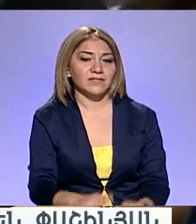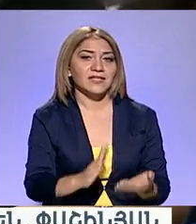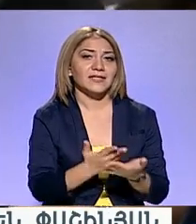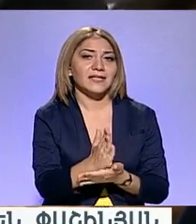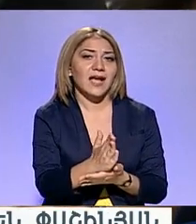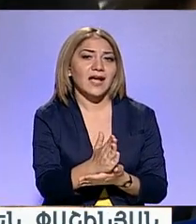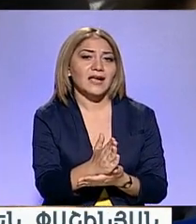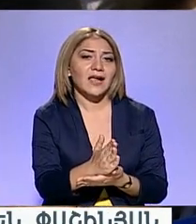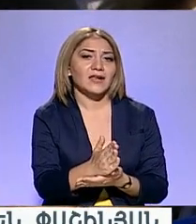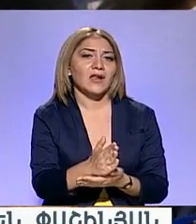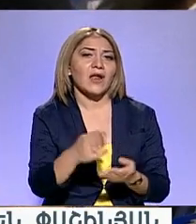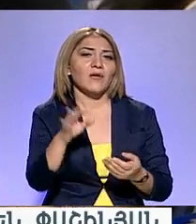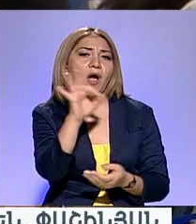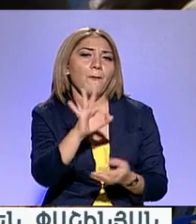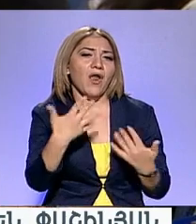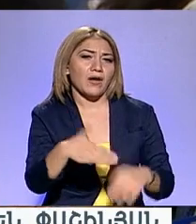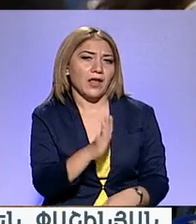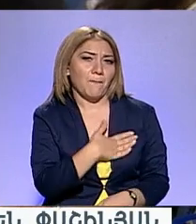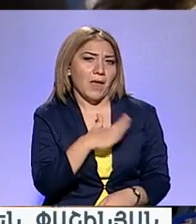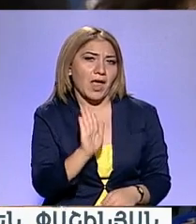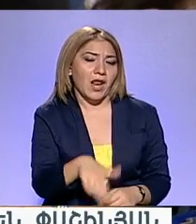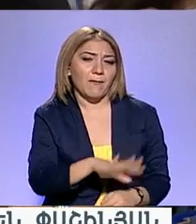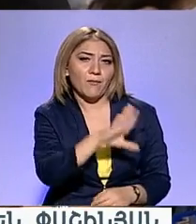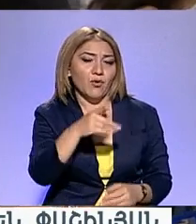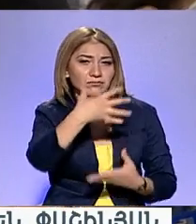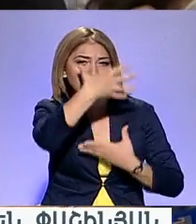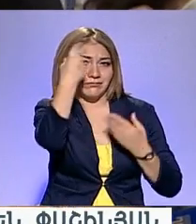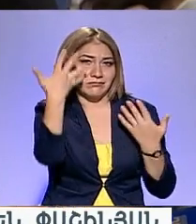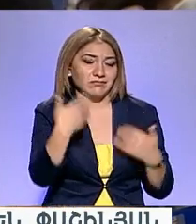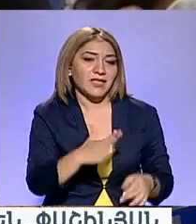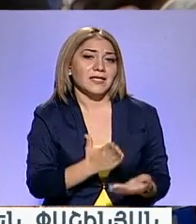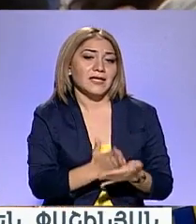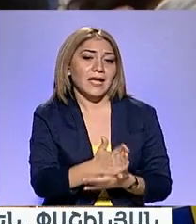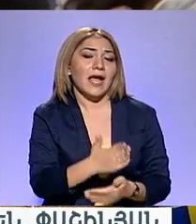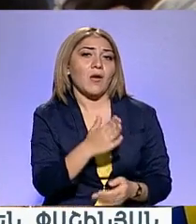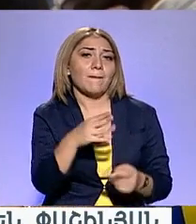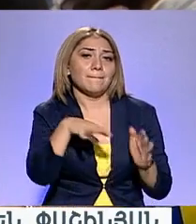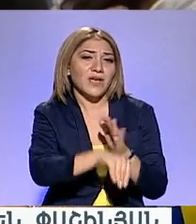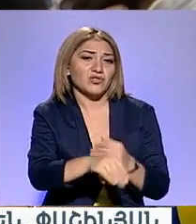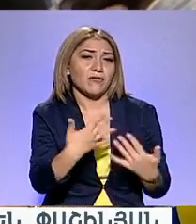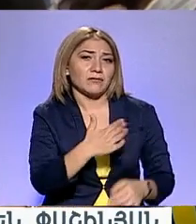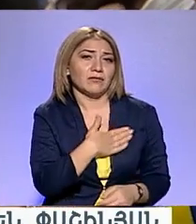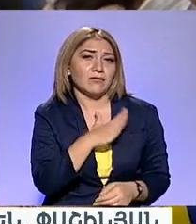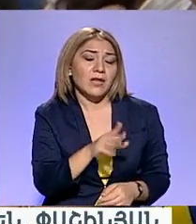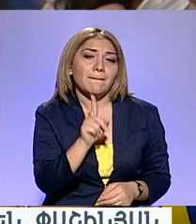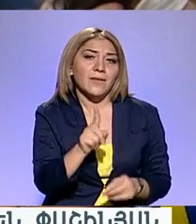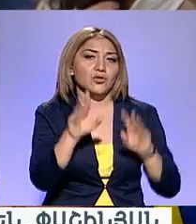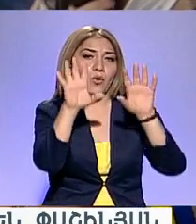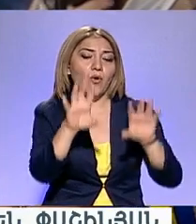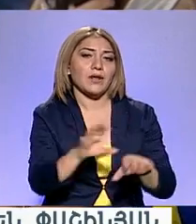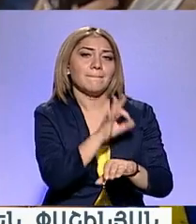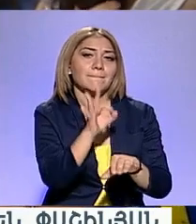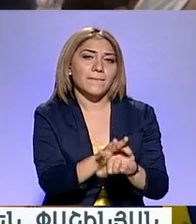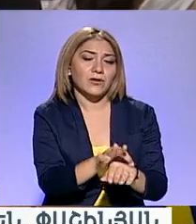քաղաքական դիակների հետ մենք գործում ենք, որոնք սակայն քաղաքական դիակ լինելը որը մեկին չի ազատում օրենքի առաջ ունեցած